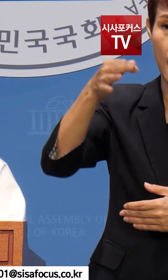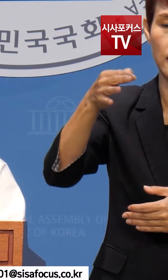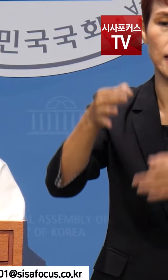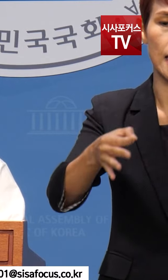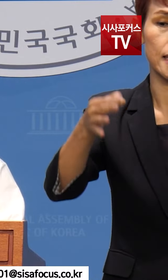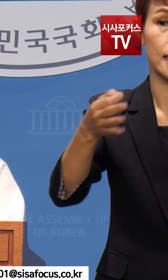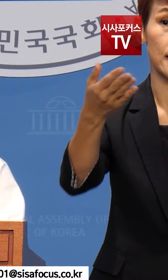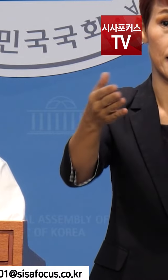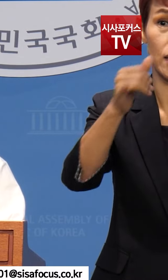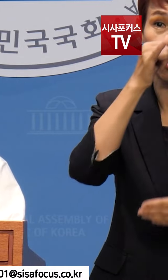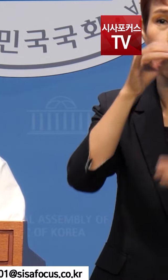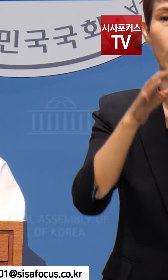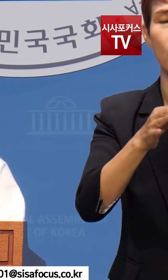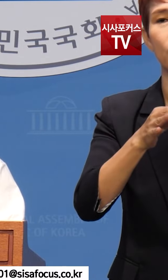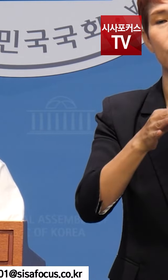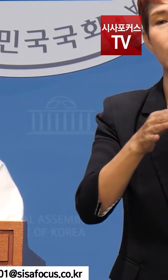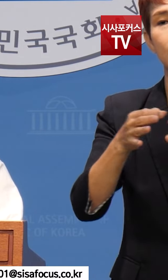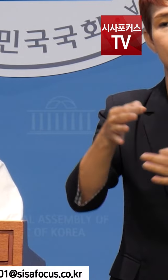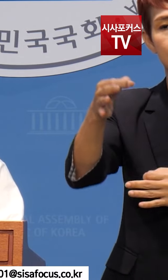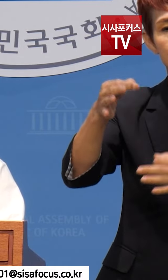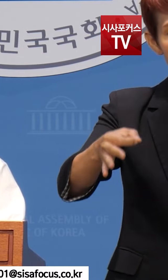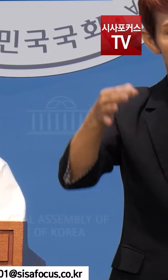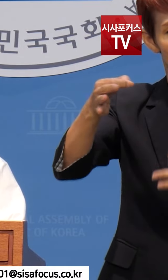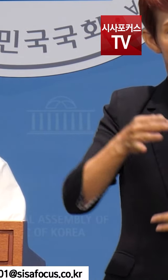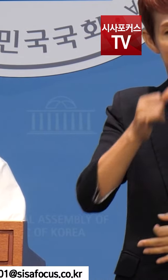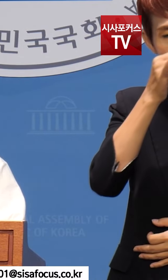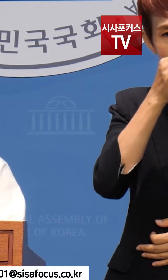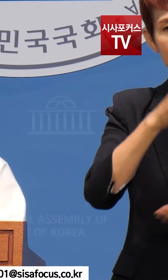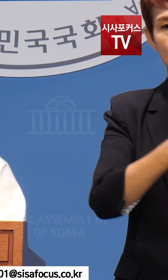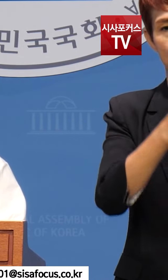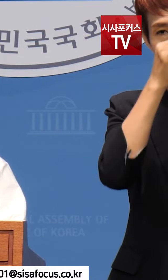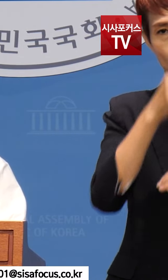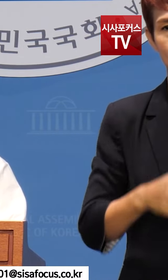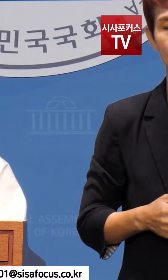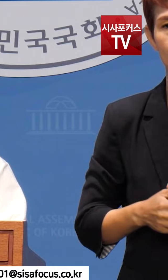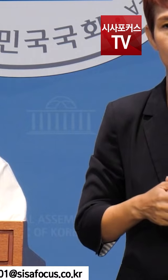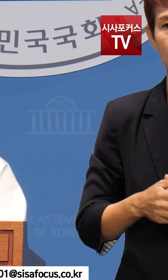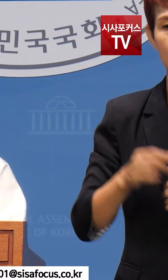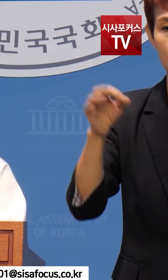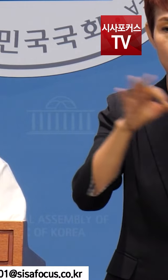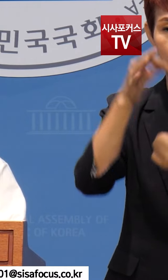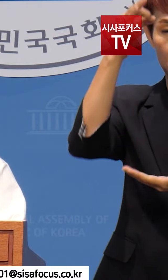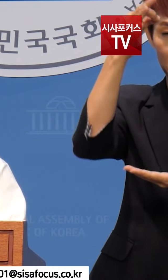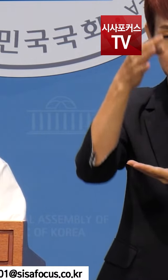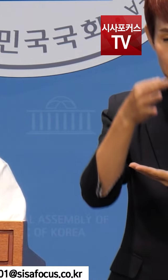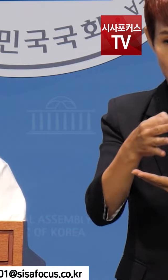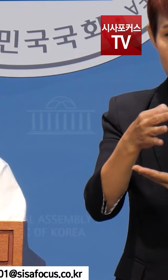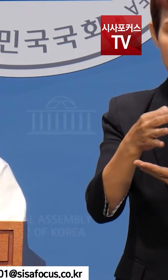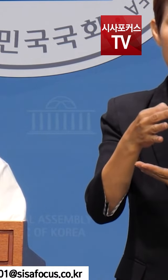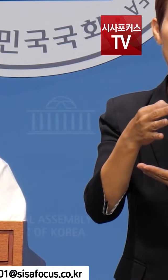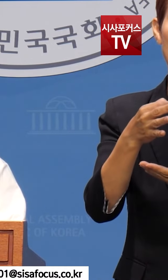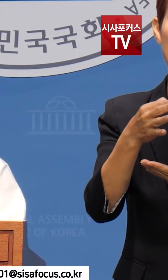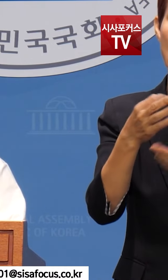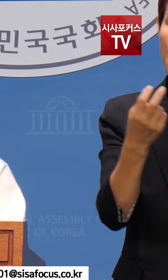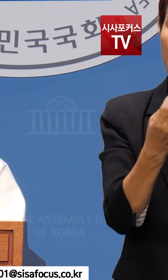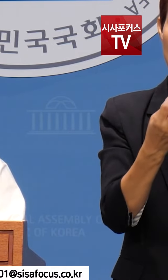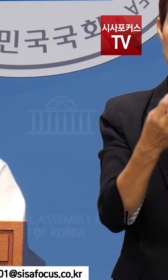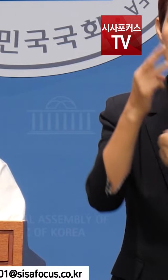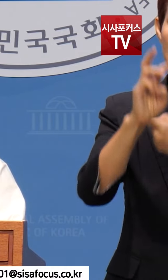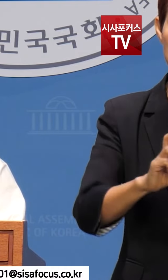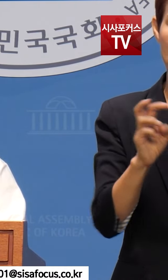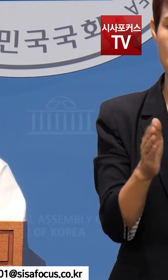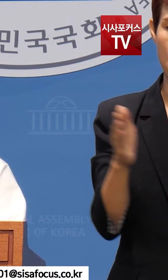관측됩니다. 정부는 이번 발표에서 연금 고갈 시기를 30년 이상 늦추는 방안을 제시할 것이라는